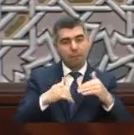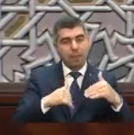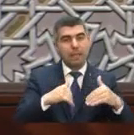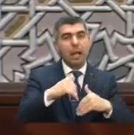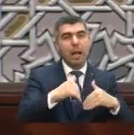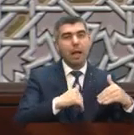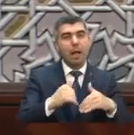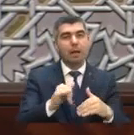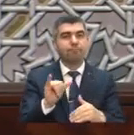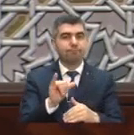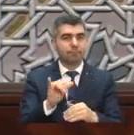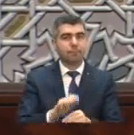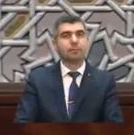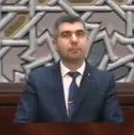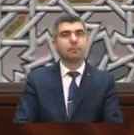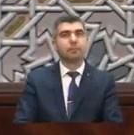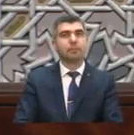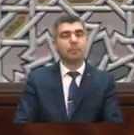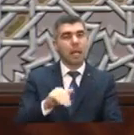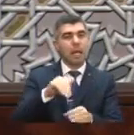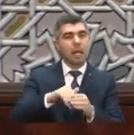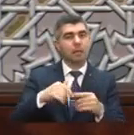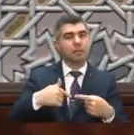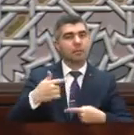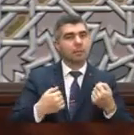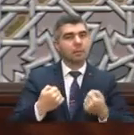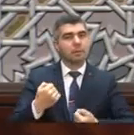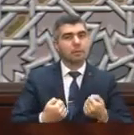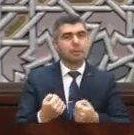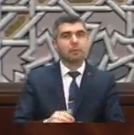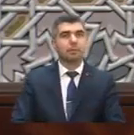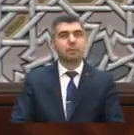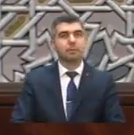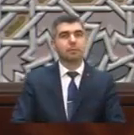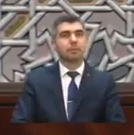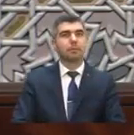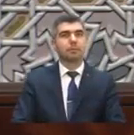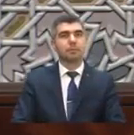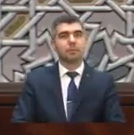لفريق الأصالة والمعاصرة. تفضل السيد النائب لبسط السؤال.